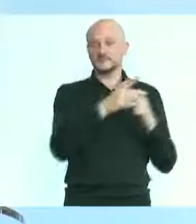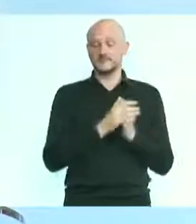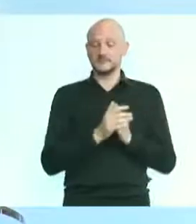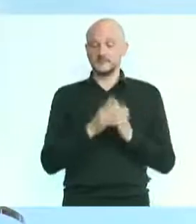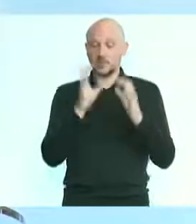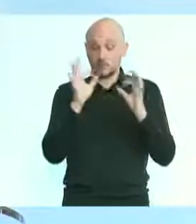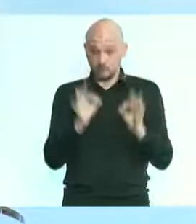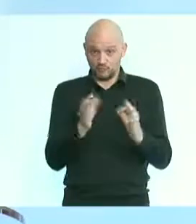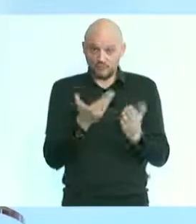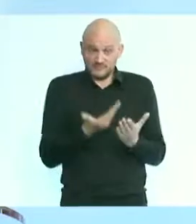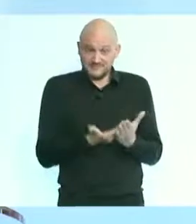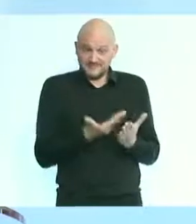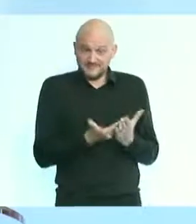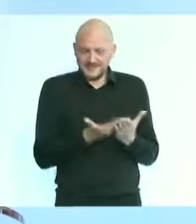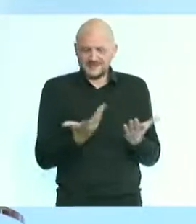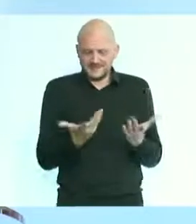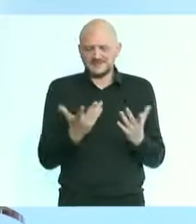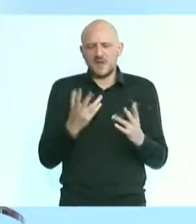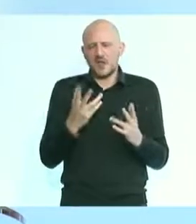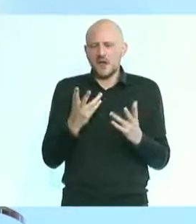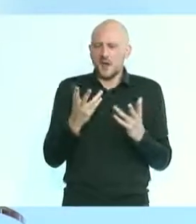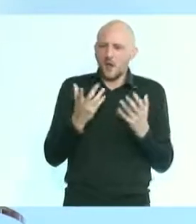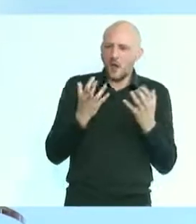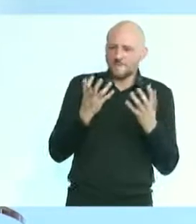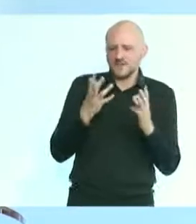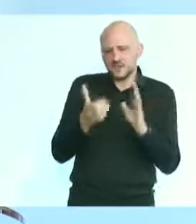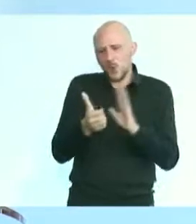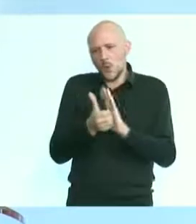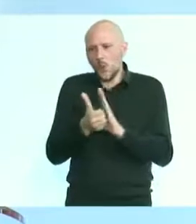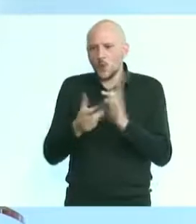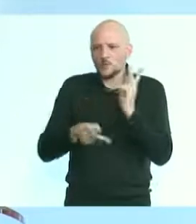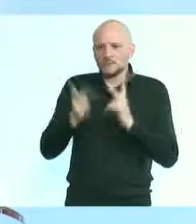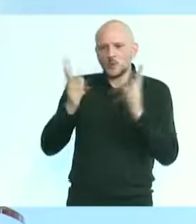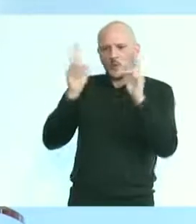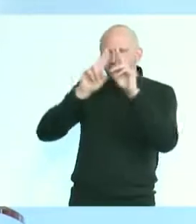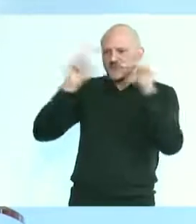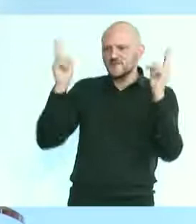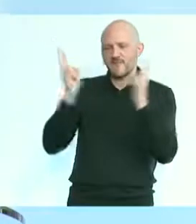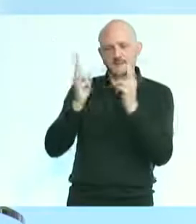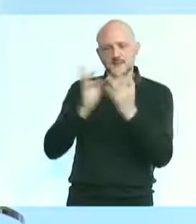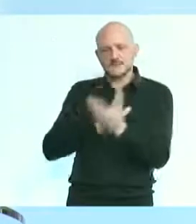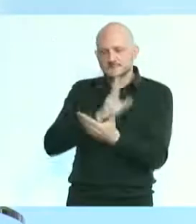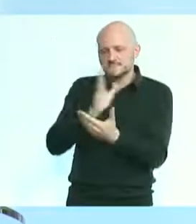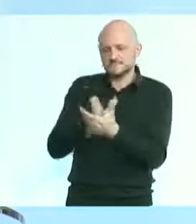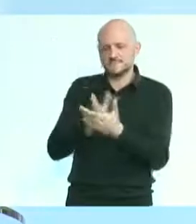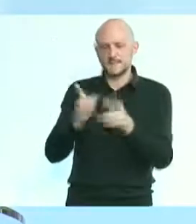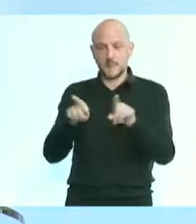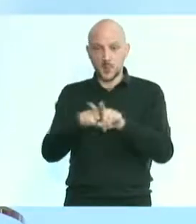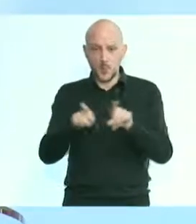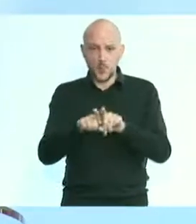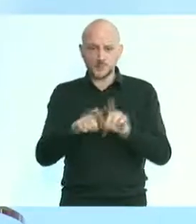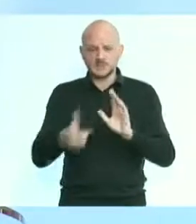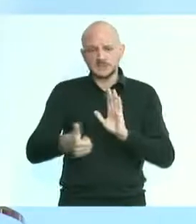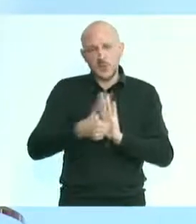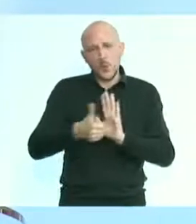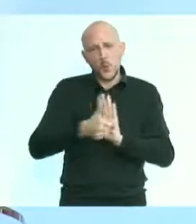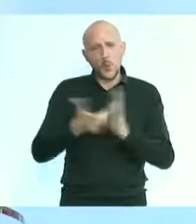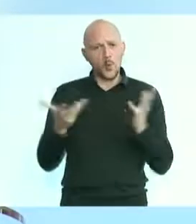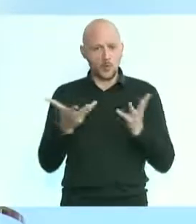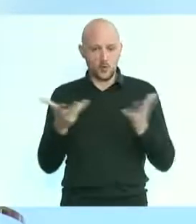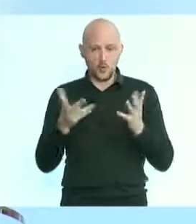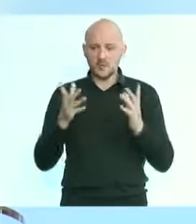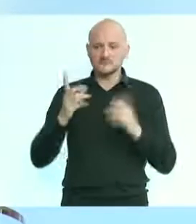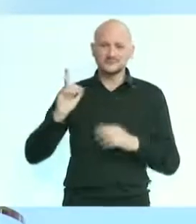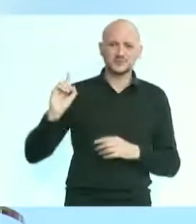vocation à être universelle, cette expérience de service civique a vocation à être accessible à tous les